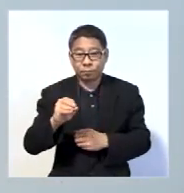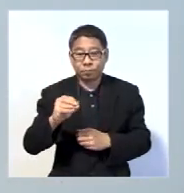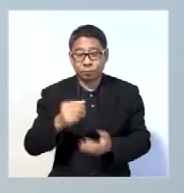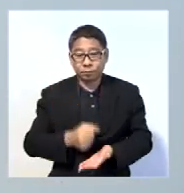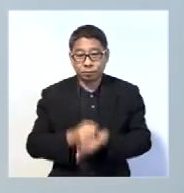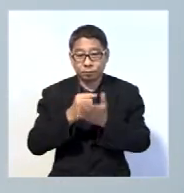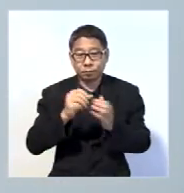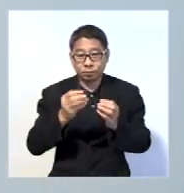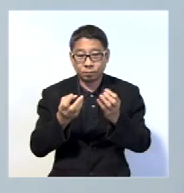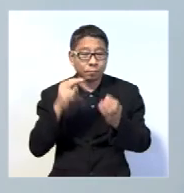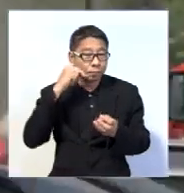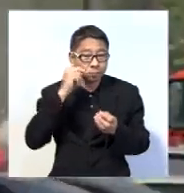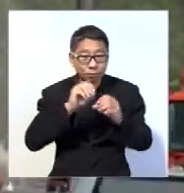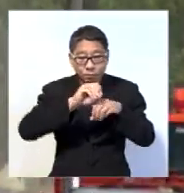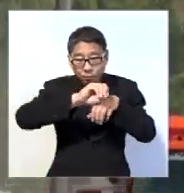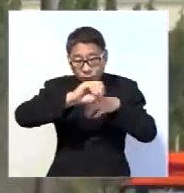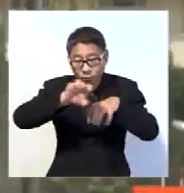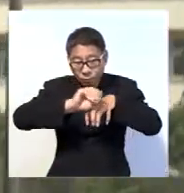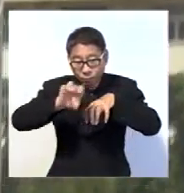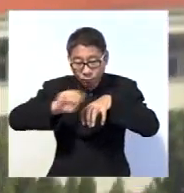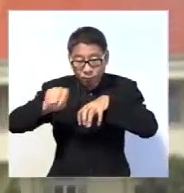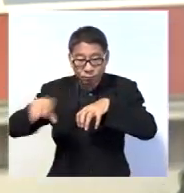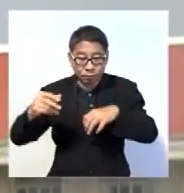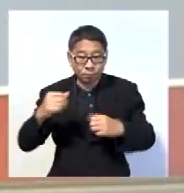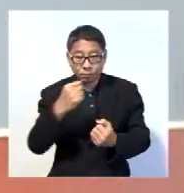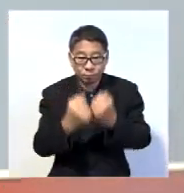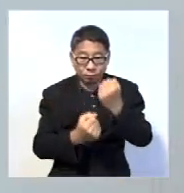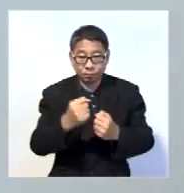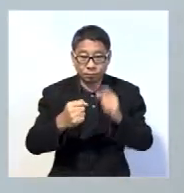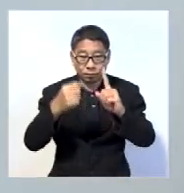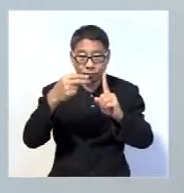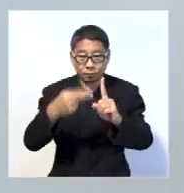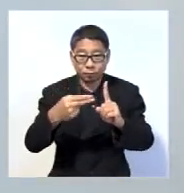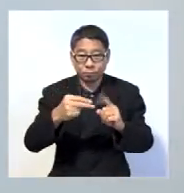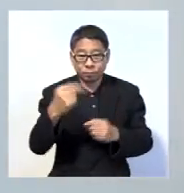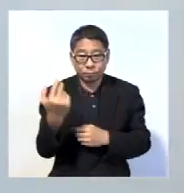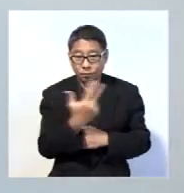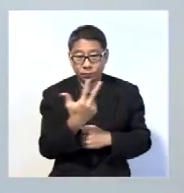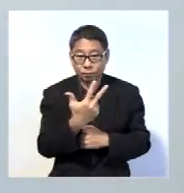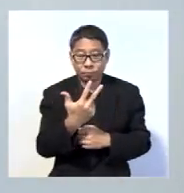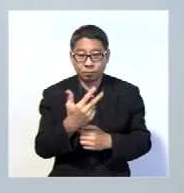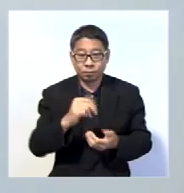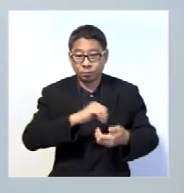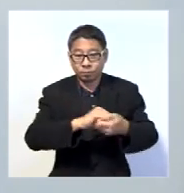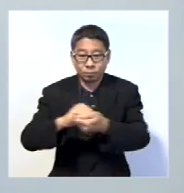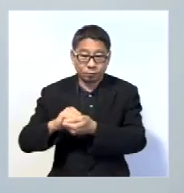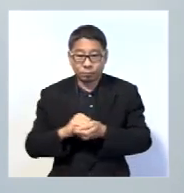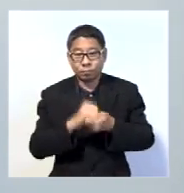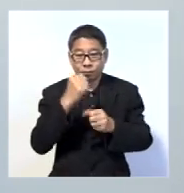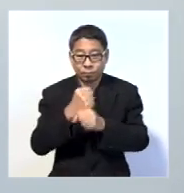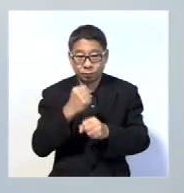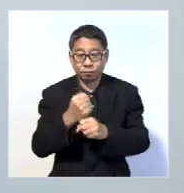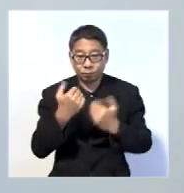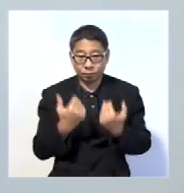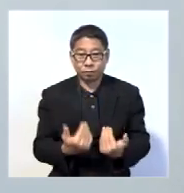มาฉีดพ่นละอองน้ำในระยะไกลซึ่งมีรถบรรทุกน้ำ 10,000 ลิตรจำนวน3คันมาร่วมปฏิบัติการใน